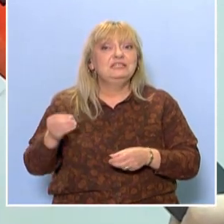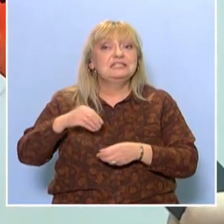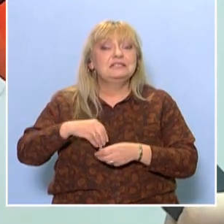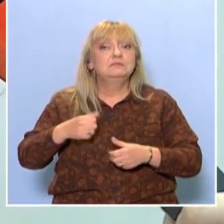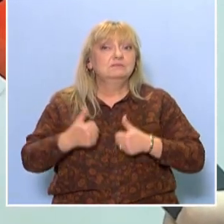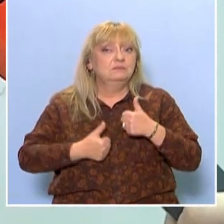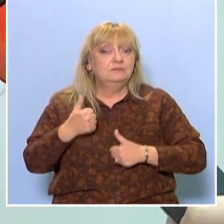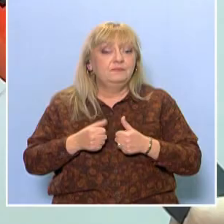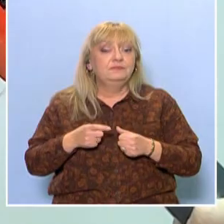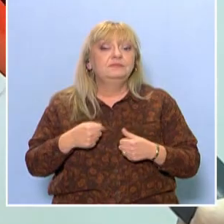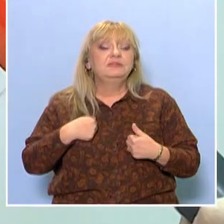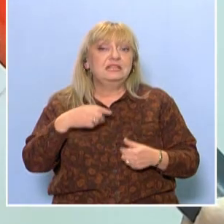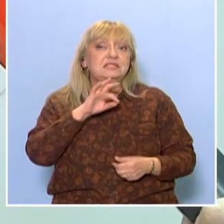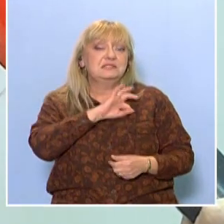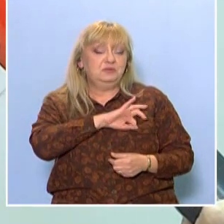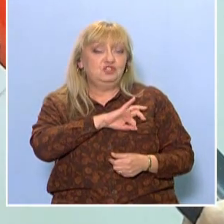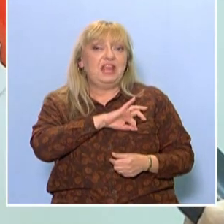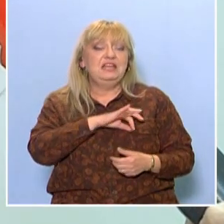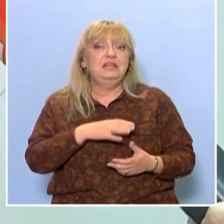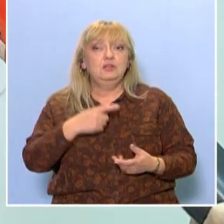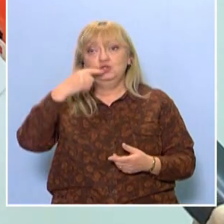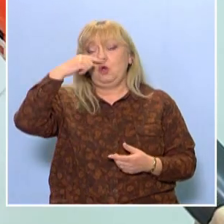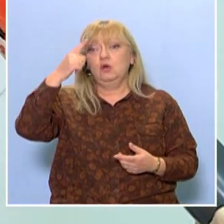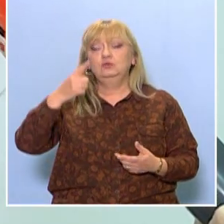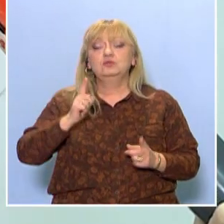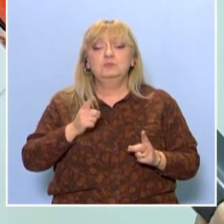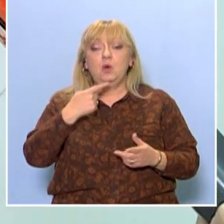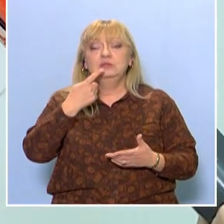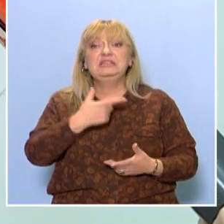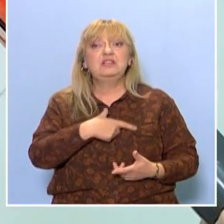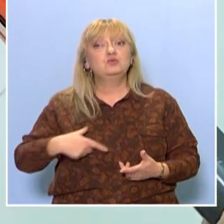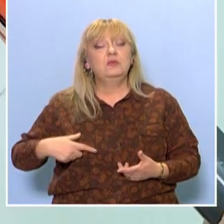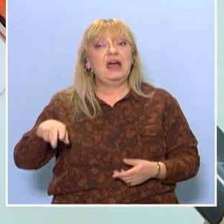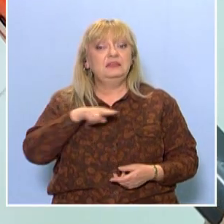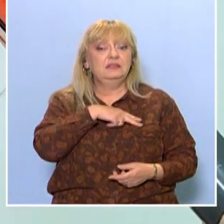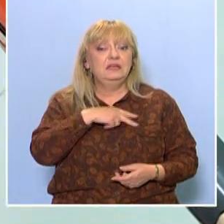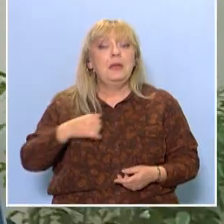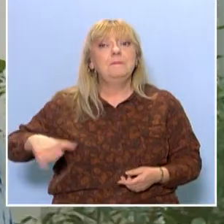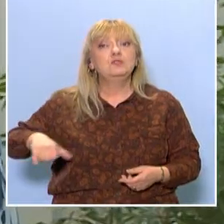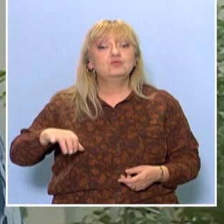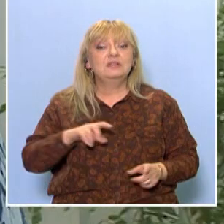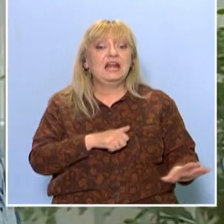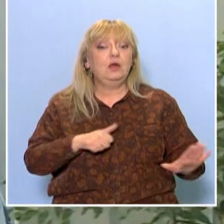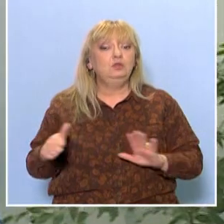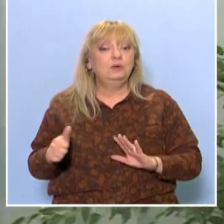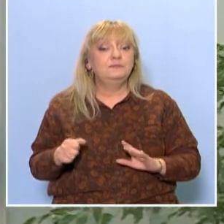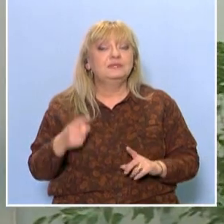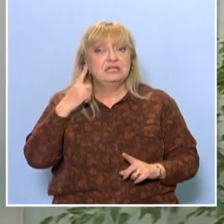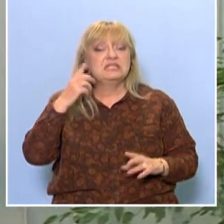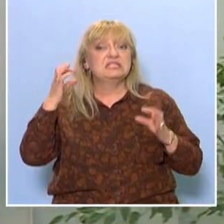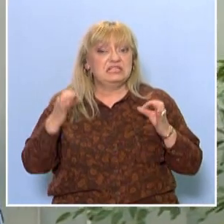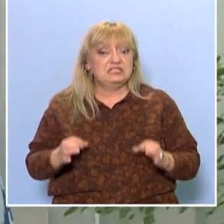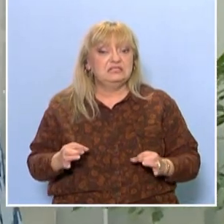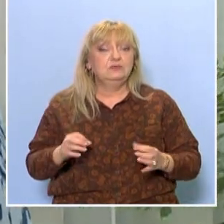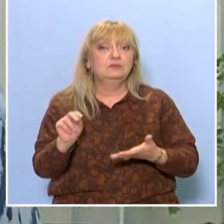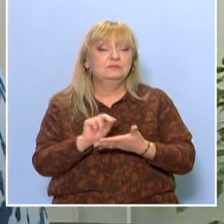научили. Спечелили са, така мога с гордост да кажа, големи национални награди, също и международни отличия. Със сигурност